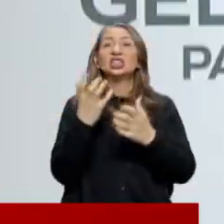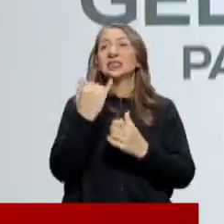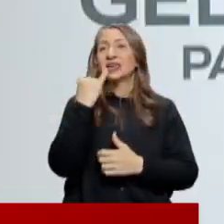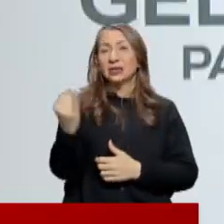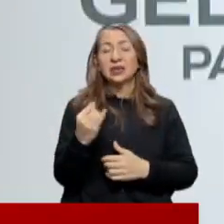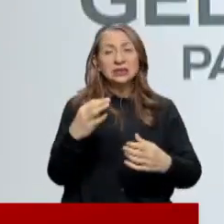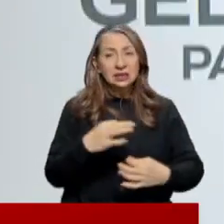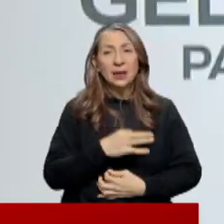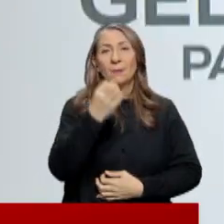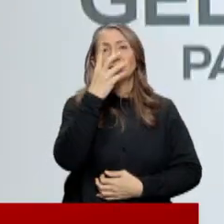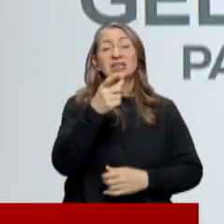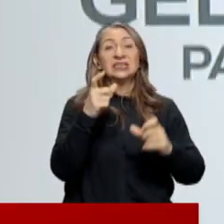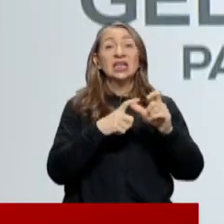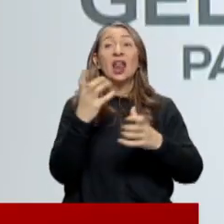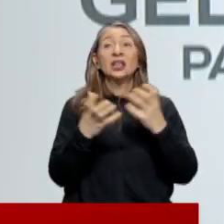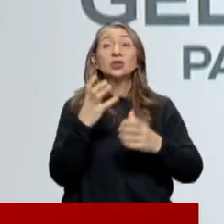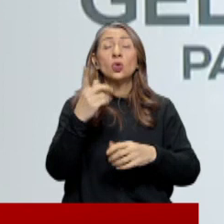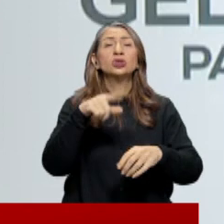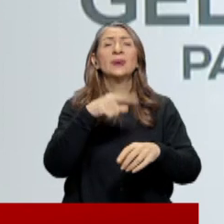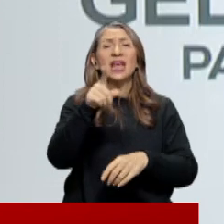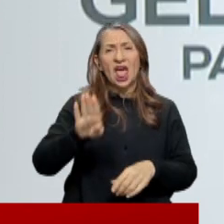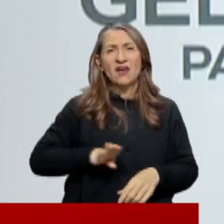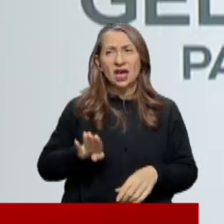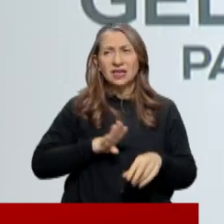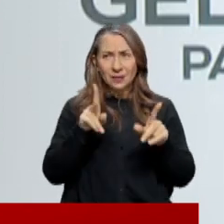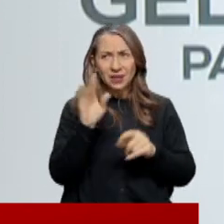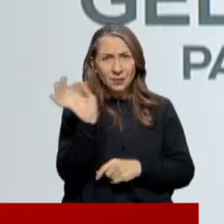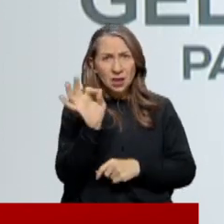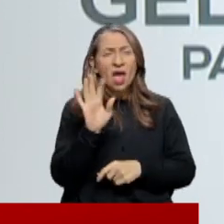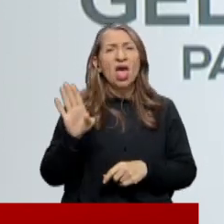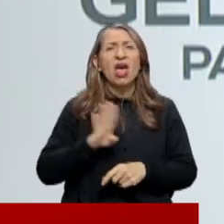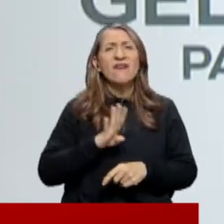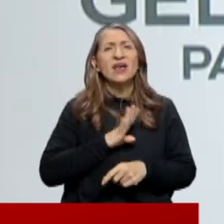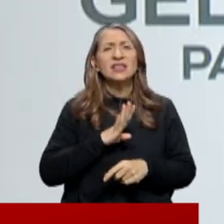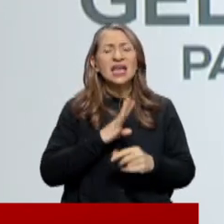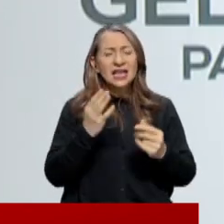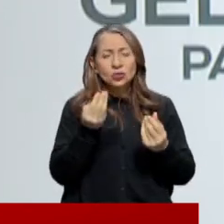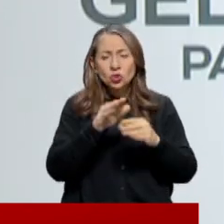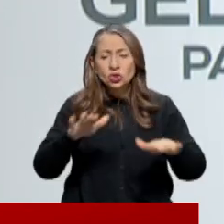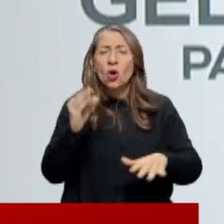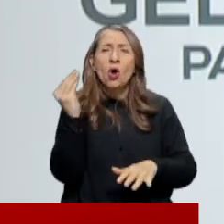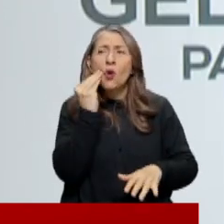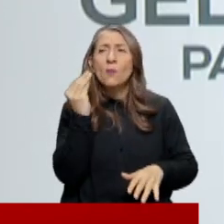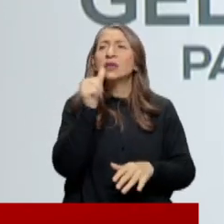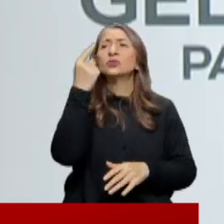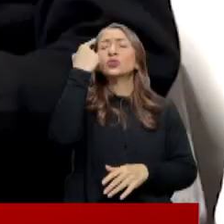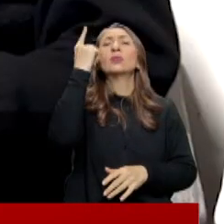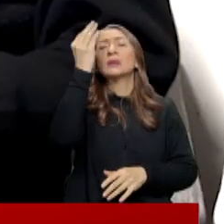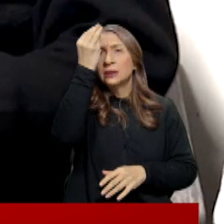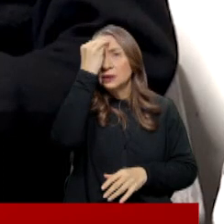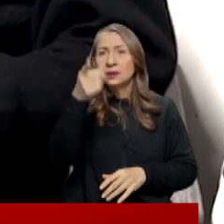etti. Sayın Bahçeli, Sinan Ateş o zamanlar senin evladın gibiydi değil mi? Peki evladının yetimlerini öpmeyi hiç düşünmedin mi